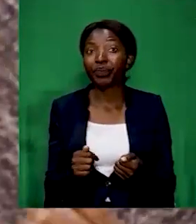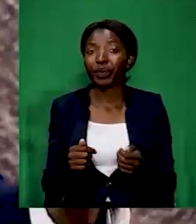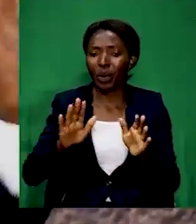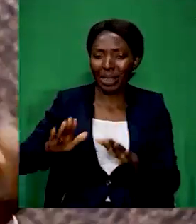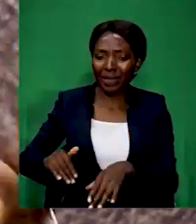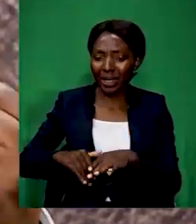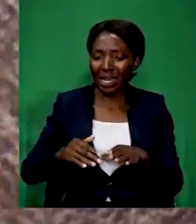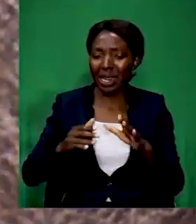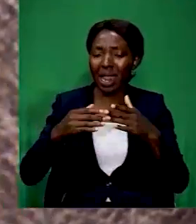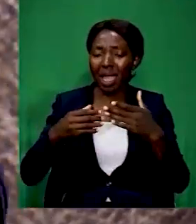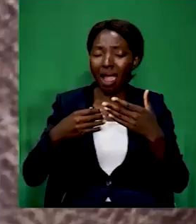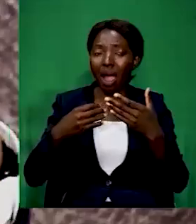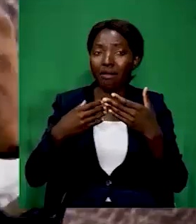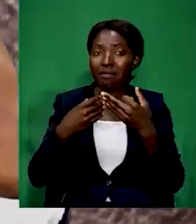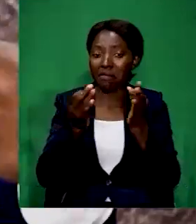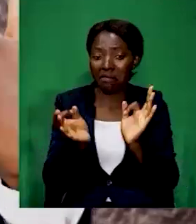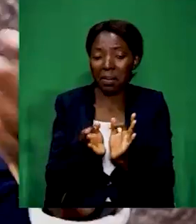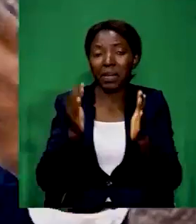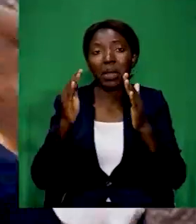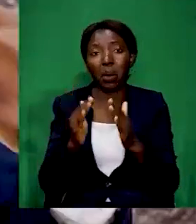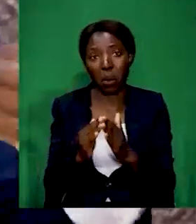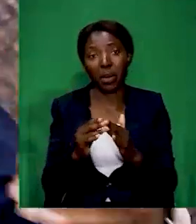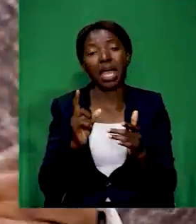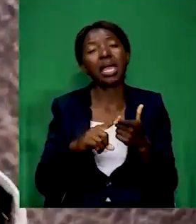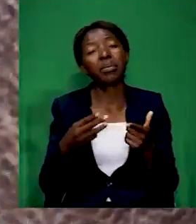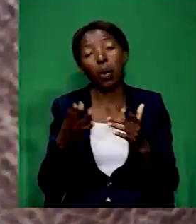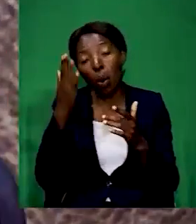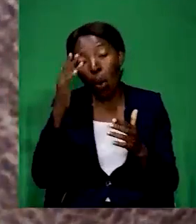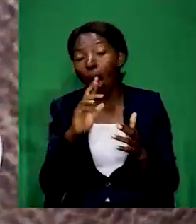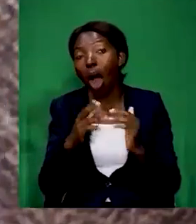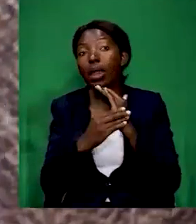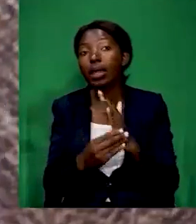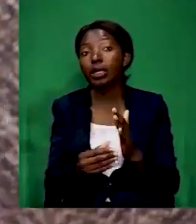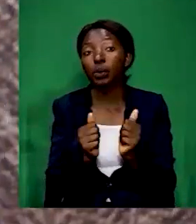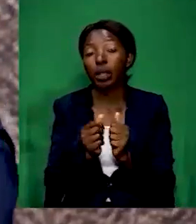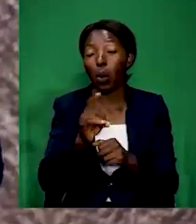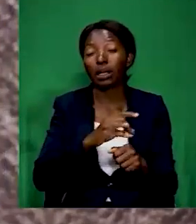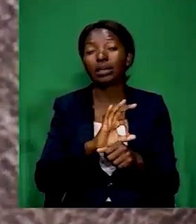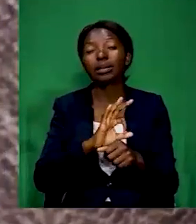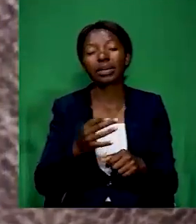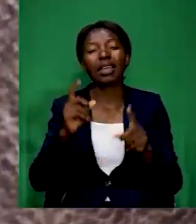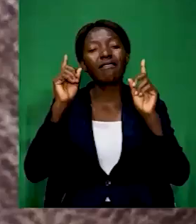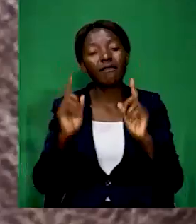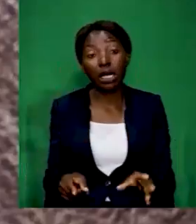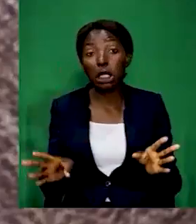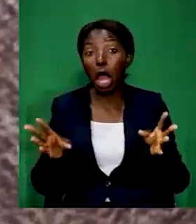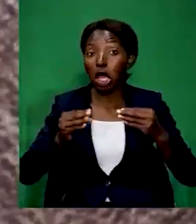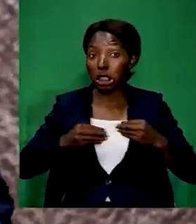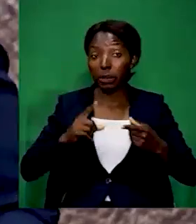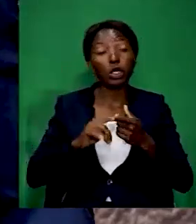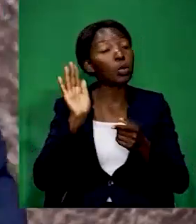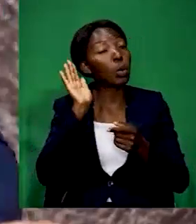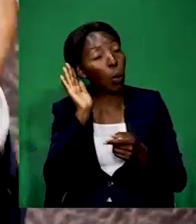munyika yamadzibaba angu. Vanotungamirwa nemweya mutsvene vanochimbidza kubvuma